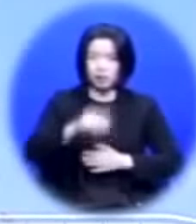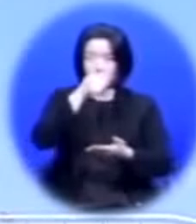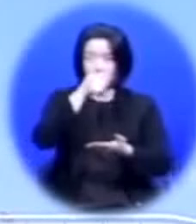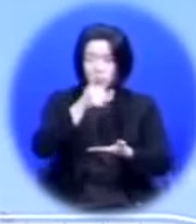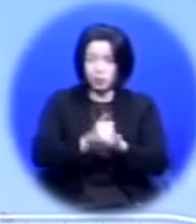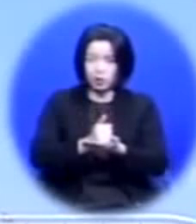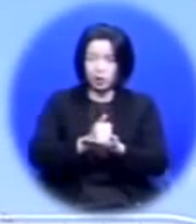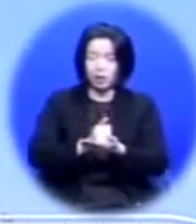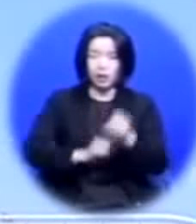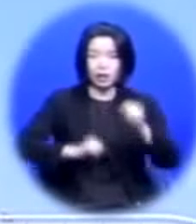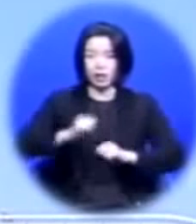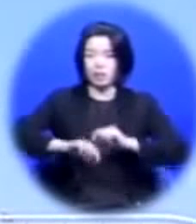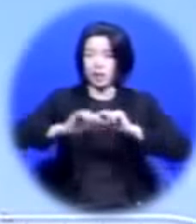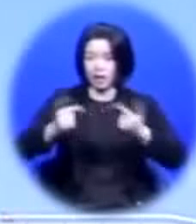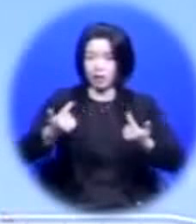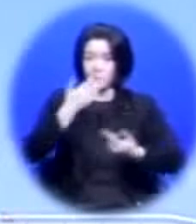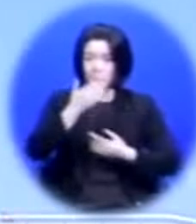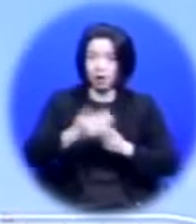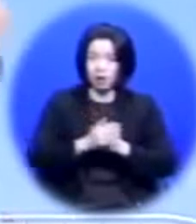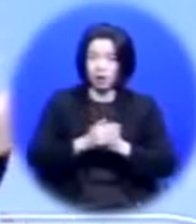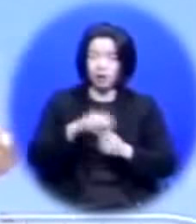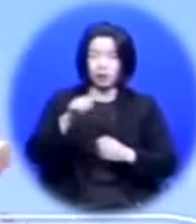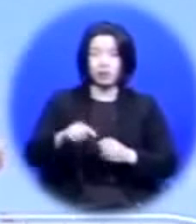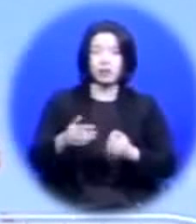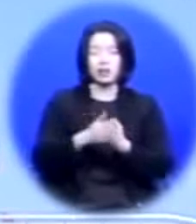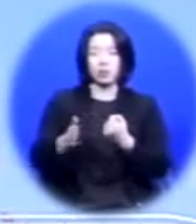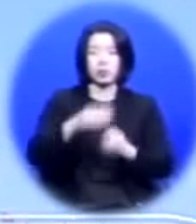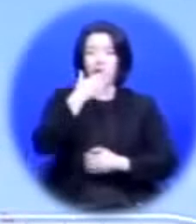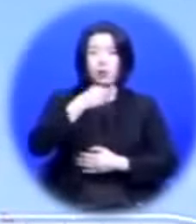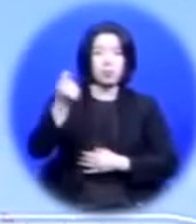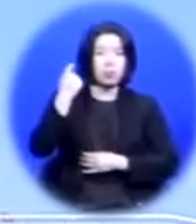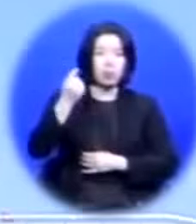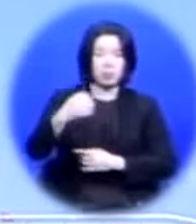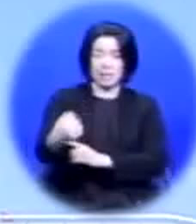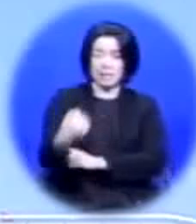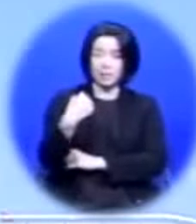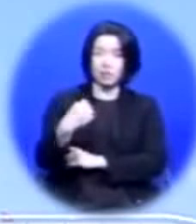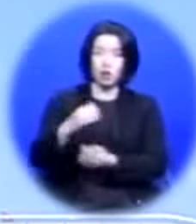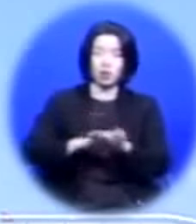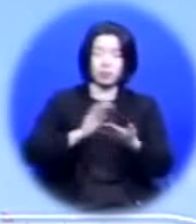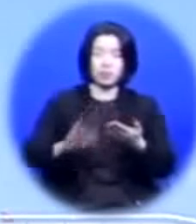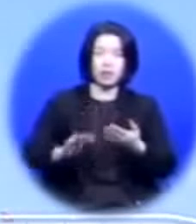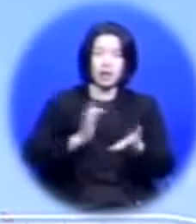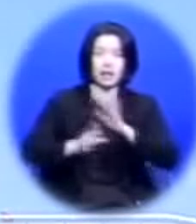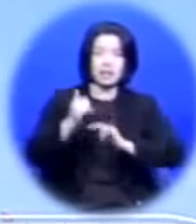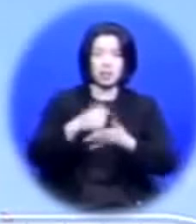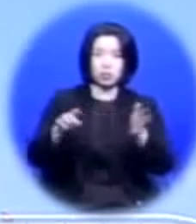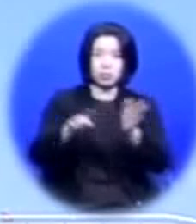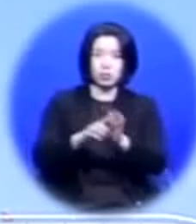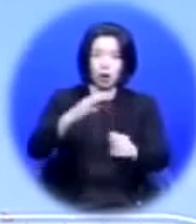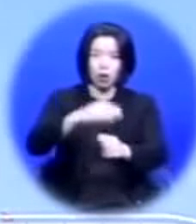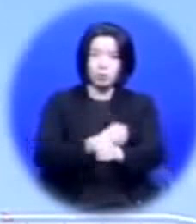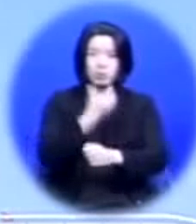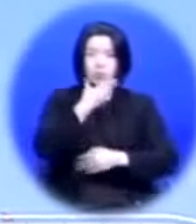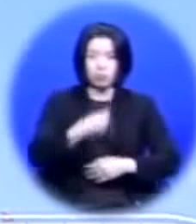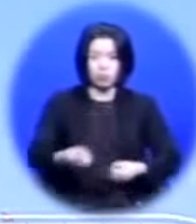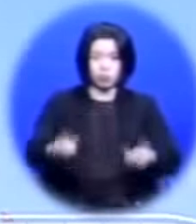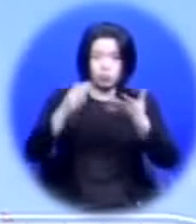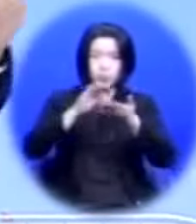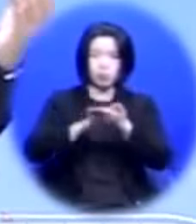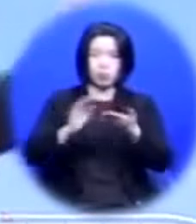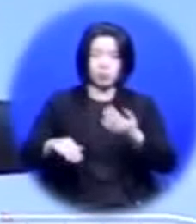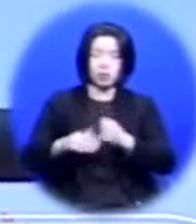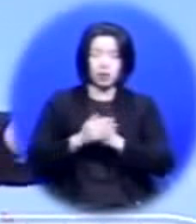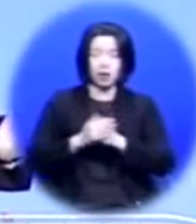짓지 않게 되어요 그러니까이 복음의 능력이죠 예수 믿는 건 엄청난 축복이고